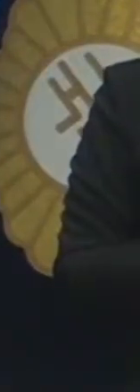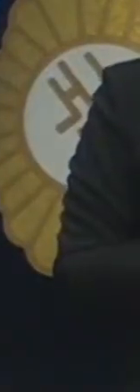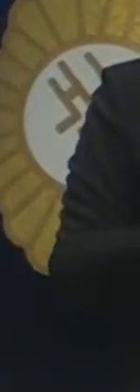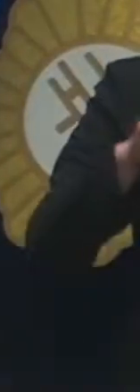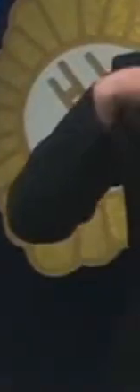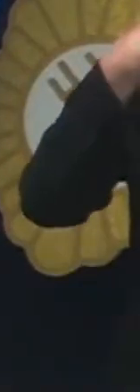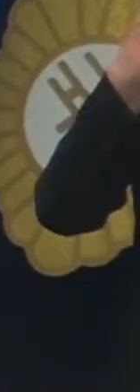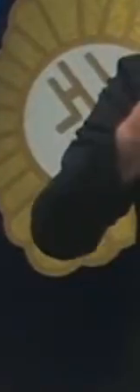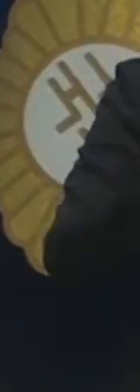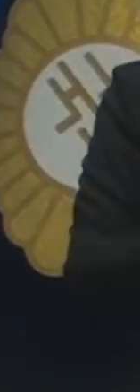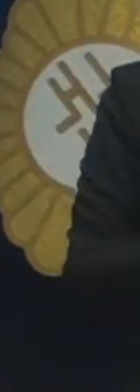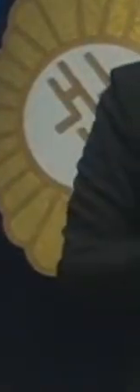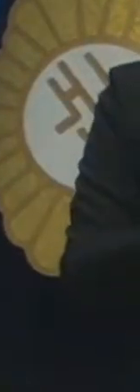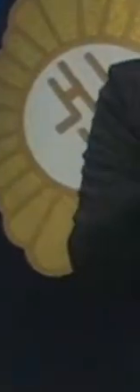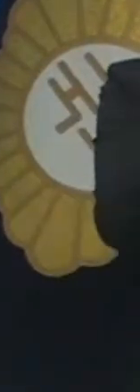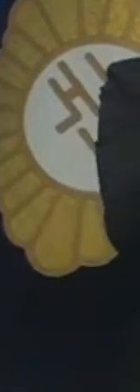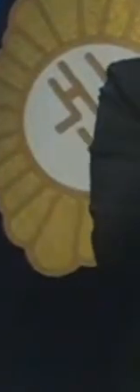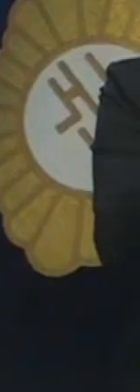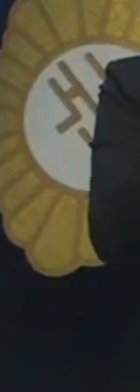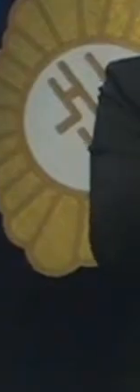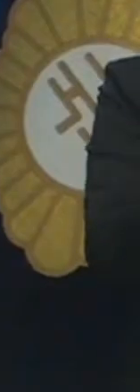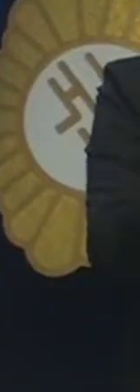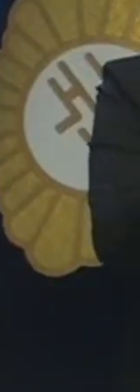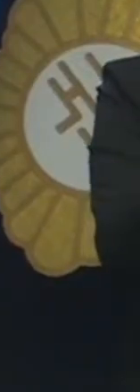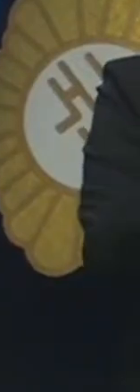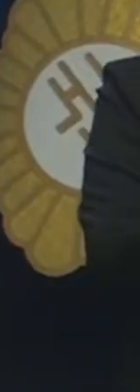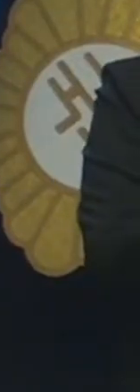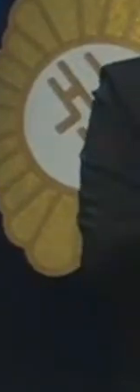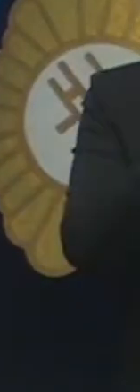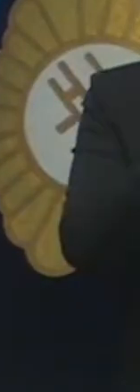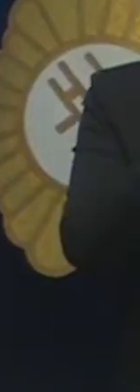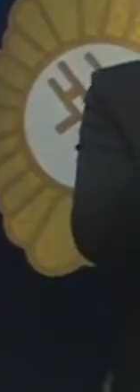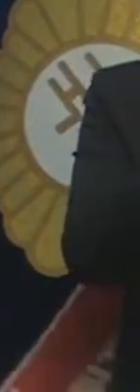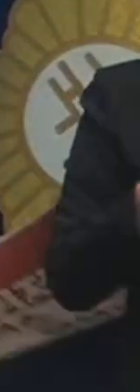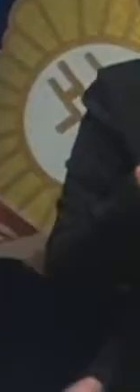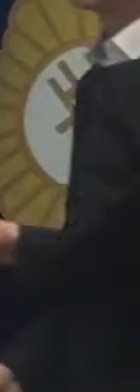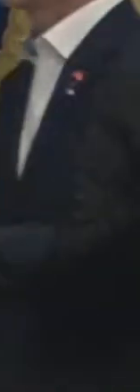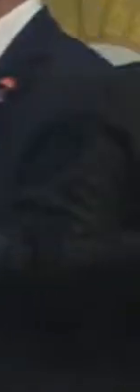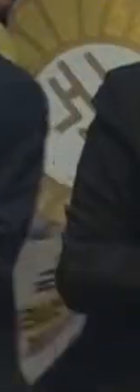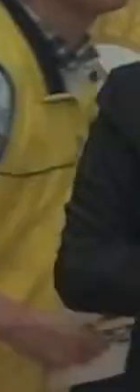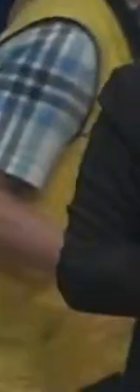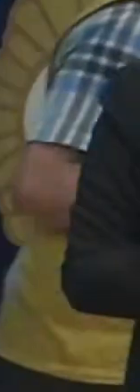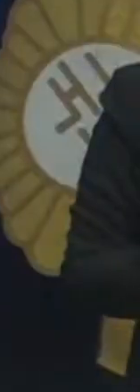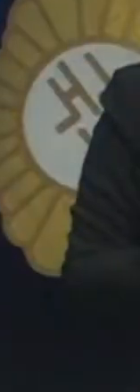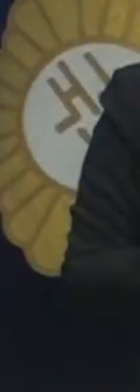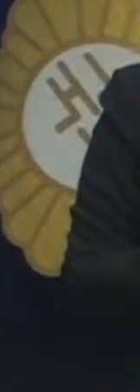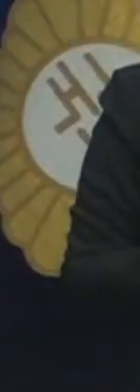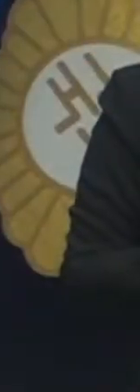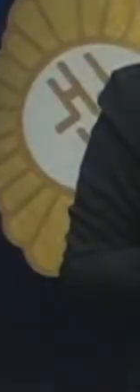네, 다음은 사회민주당 문창민 의원님 발언해 주시겠습니다.